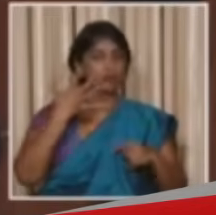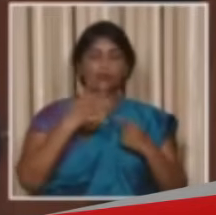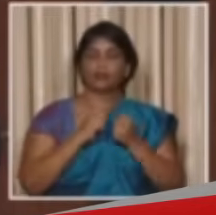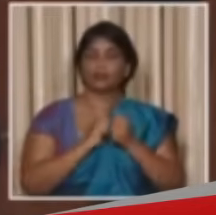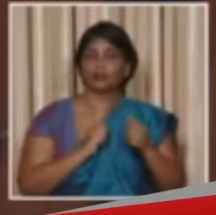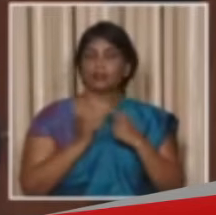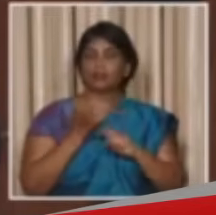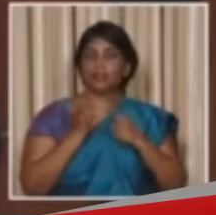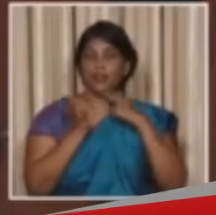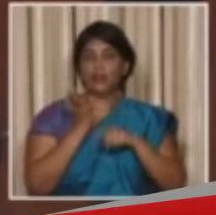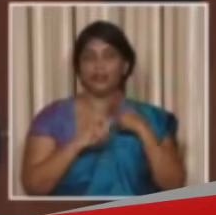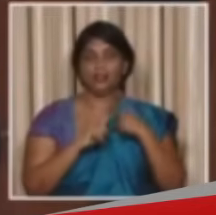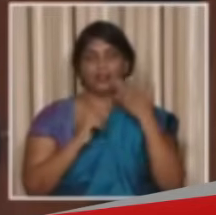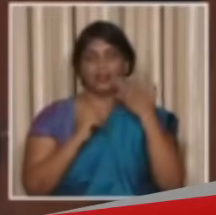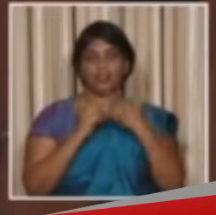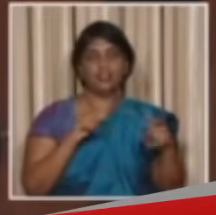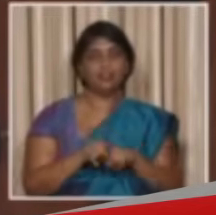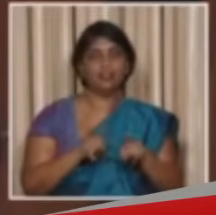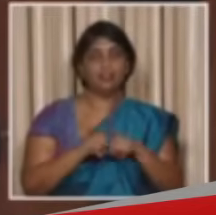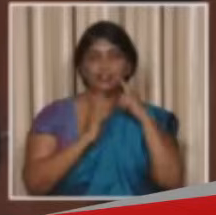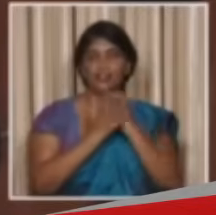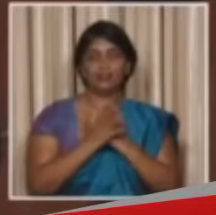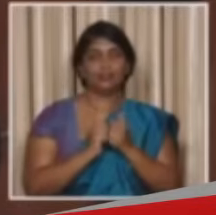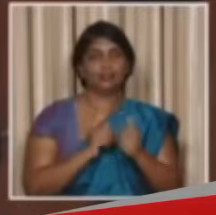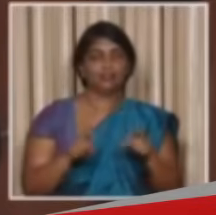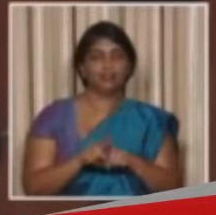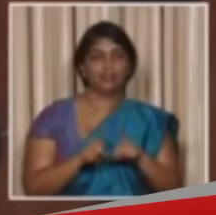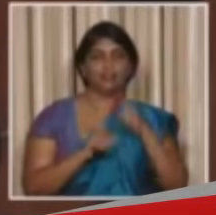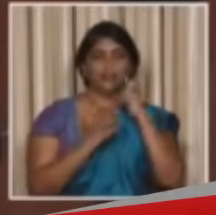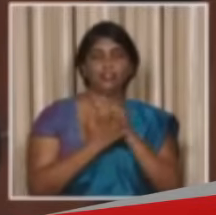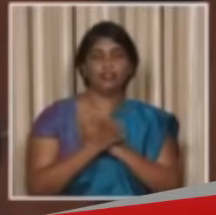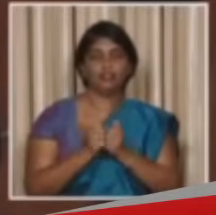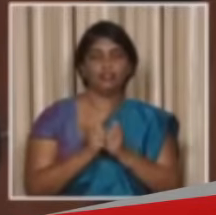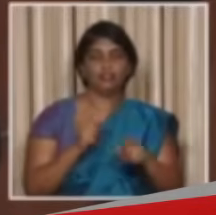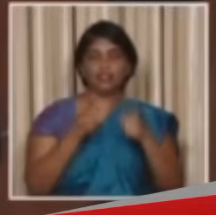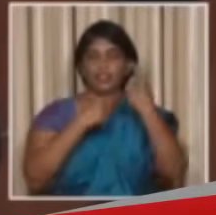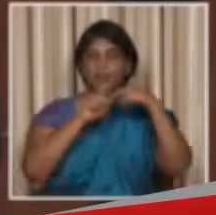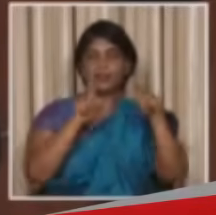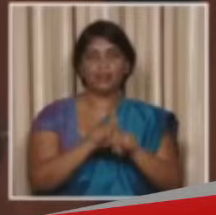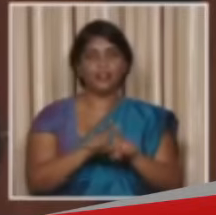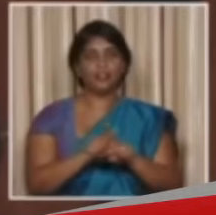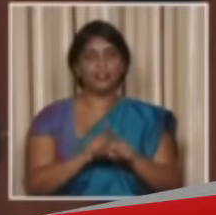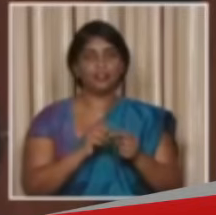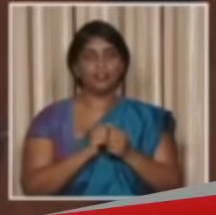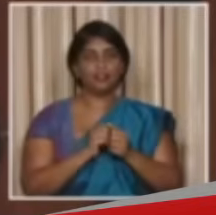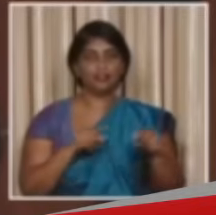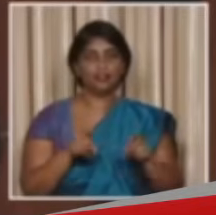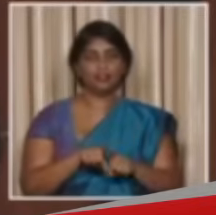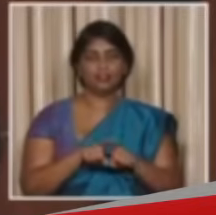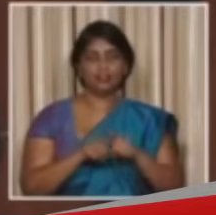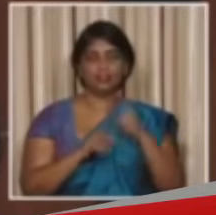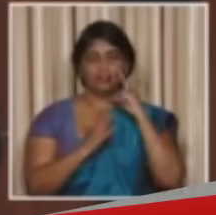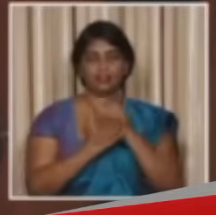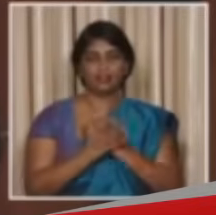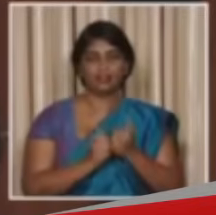කාණ්ඩ හතරකින්ම බඩු උද්ධමනයට සාපේක්ෂව වැඩි වෙන්නේ නැහැ. උද්ධමනයට සාපේක්ෂව බඩු අඩු වීමක් තමයි වෙන්නේ. එතකොට මේකේ තියෙනවා මේ